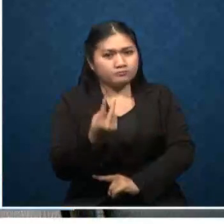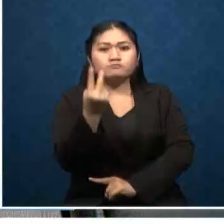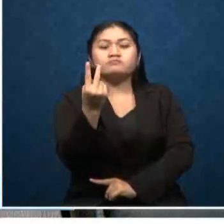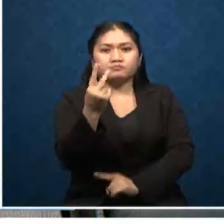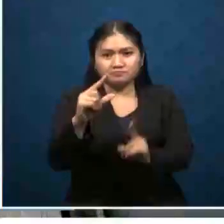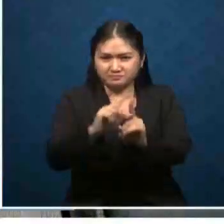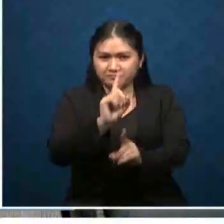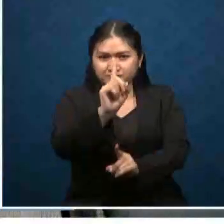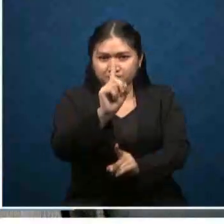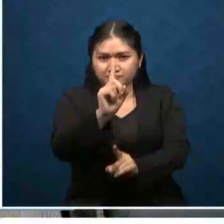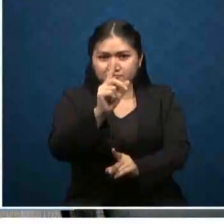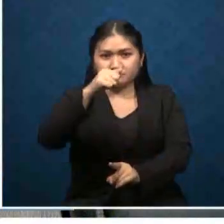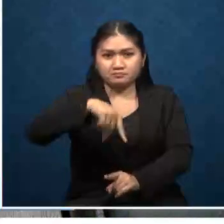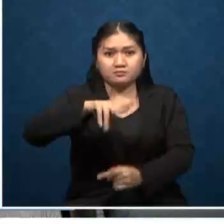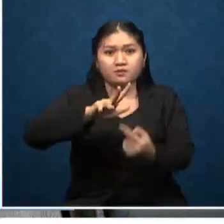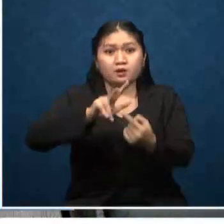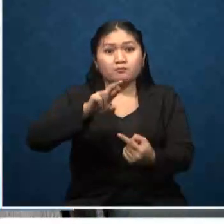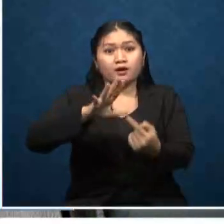คำแรกคอคำวาพระงาน